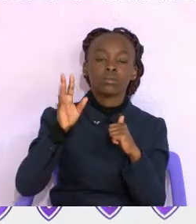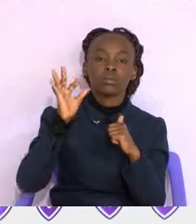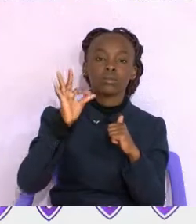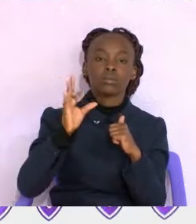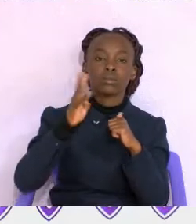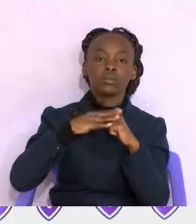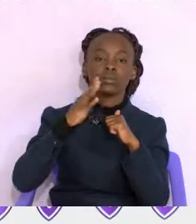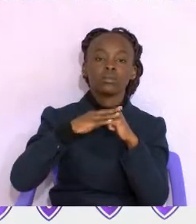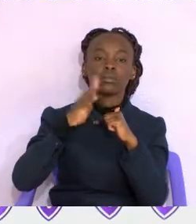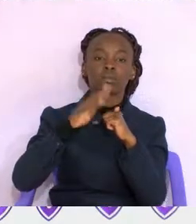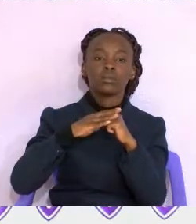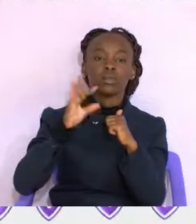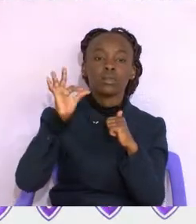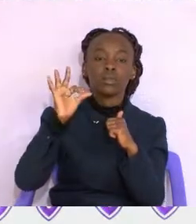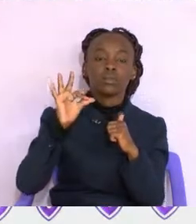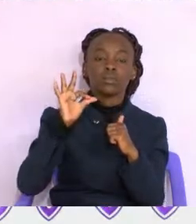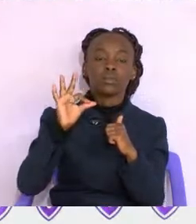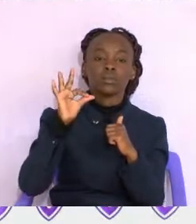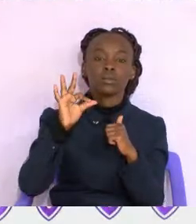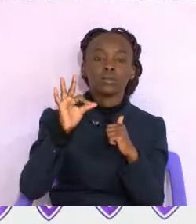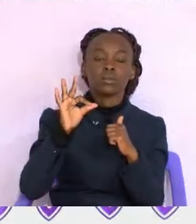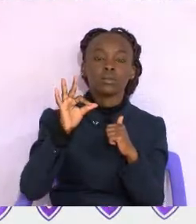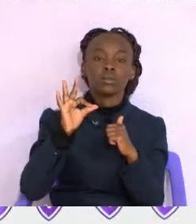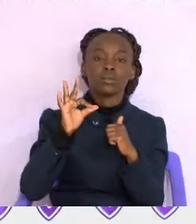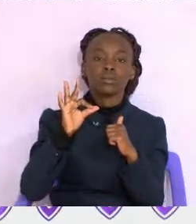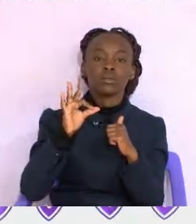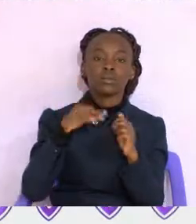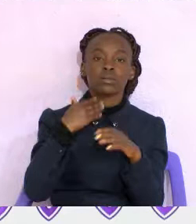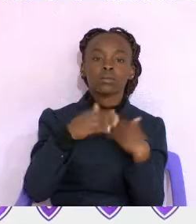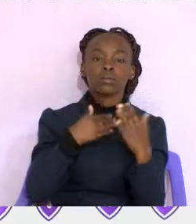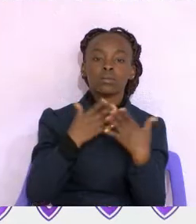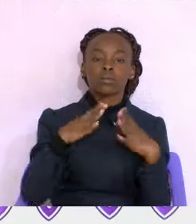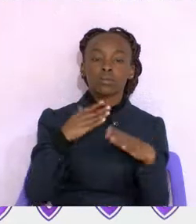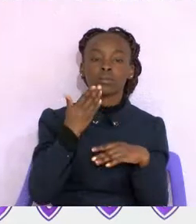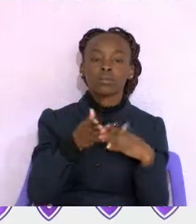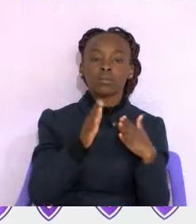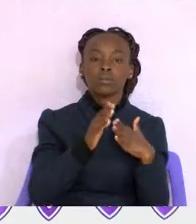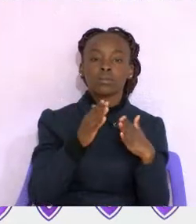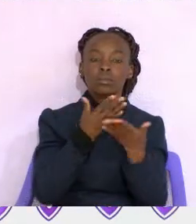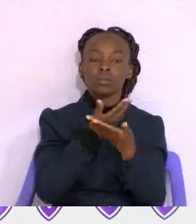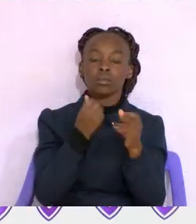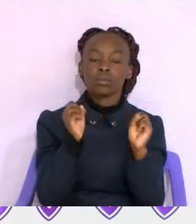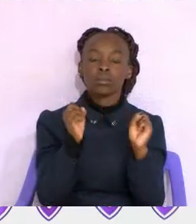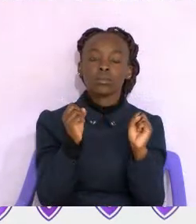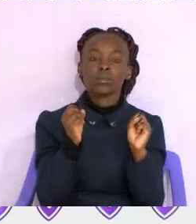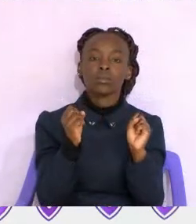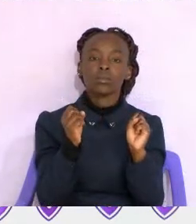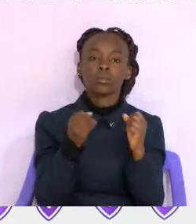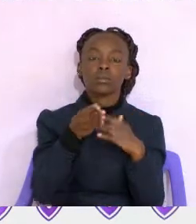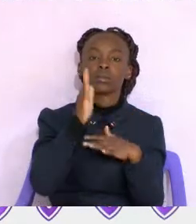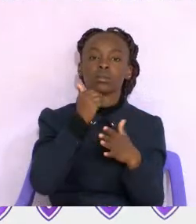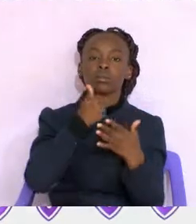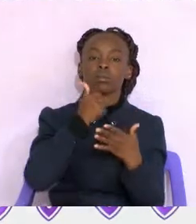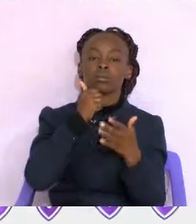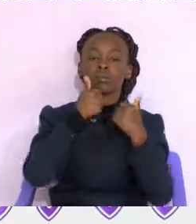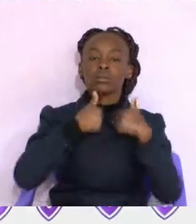07 13 999 333. Presenter ule unampata pale atakuelekeza hapa, watu wote wameokoka. Na kwa hiyo wanaweza kukuelekeza na kuna watumishi wa Mungu pia. Mungu awabariki